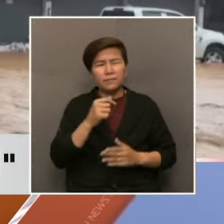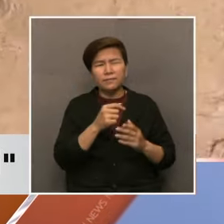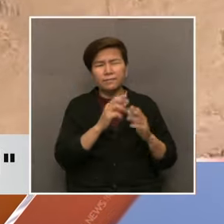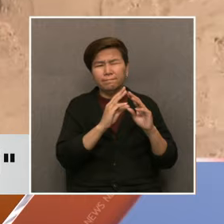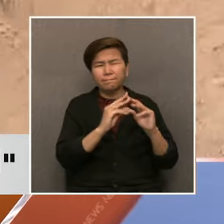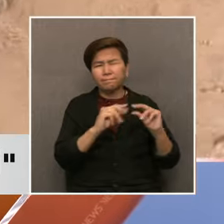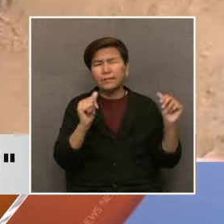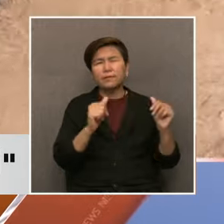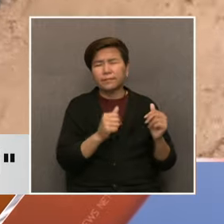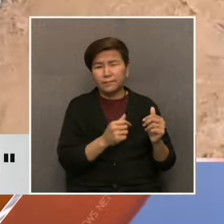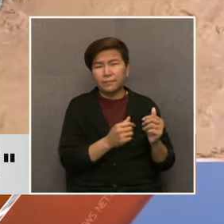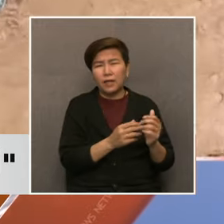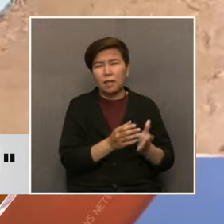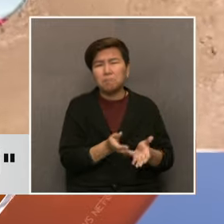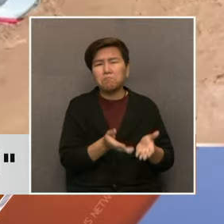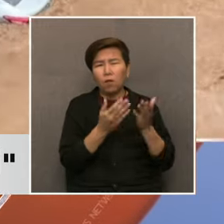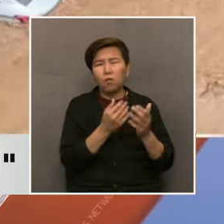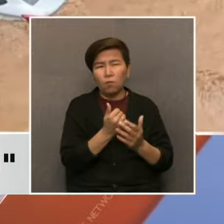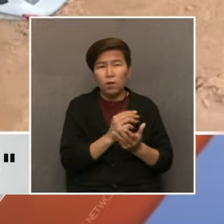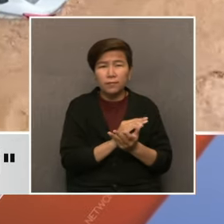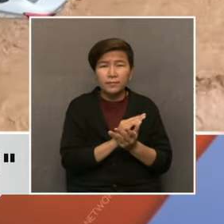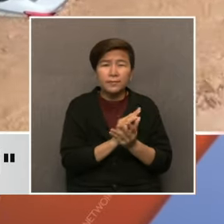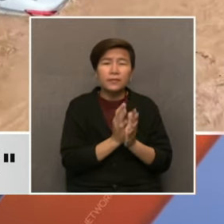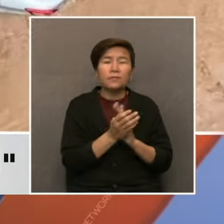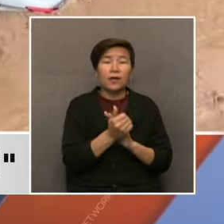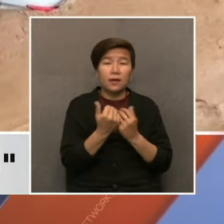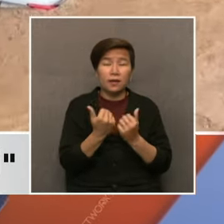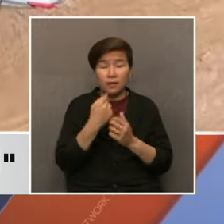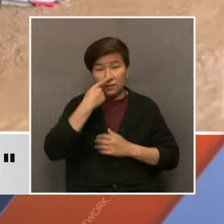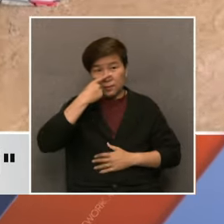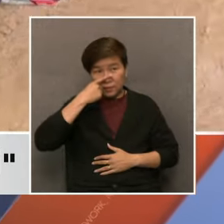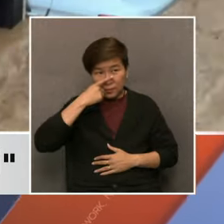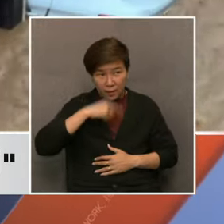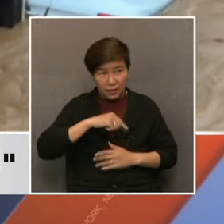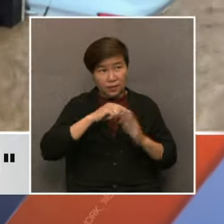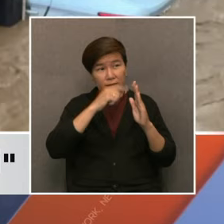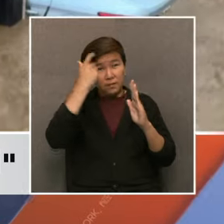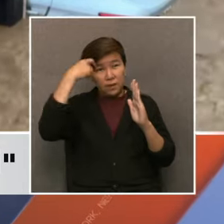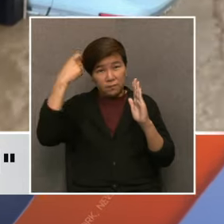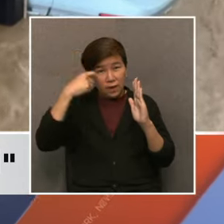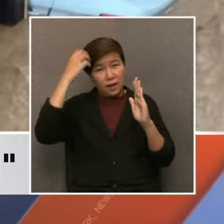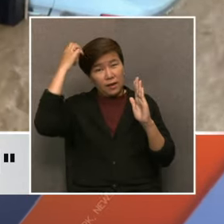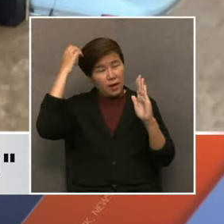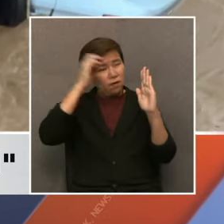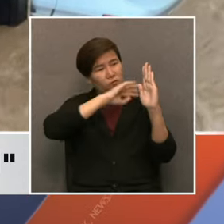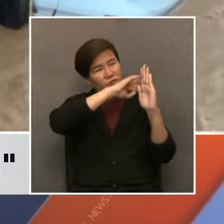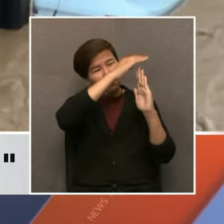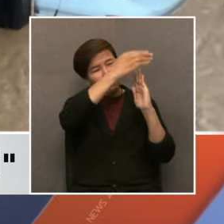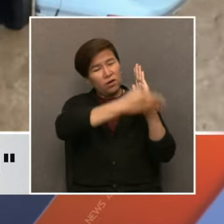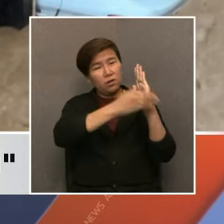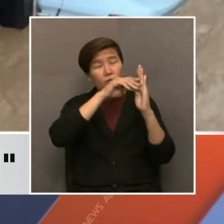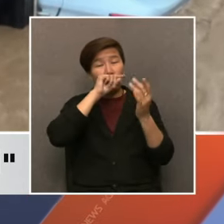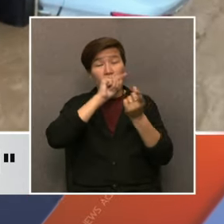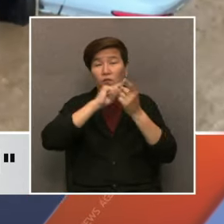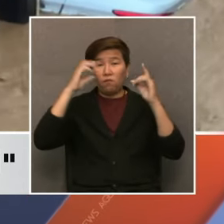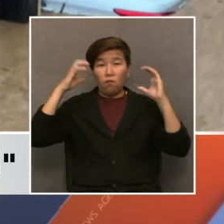ค่ะอีกปัจจัยนึงค่ะท่านผู้อำนวยการคะประเทศไทยเราประเทศเพื่อนบ้านที่รายล้อมเราอยู่ตอนนี้ก็หนักเหมือนกันนะคะเจอฝนตกหนัก